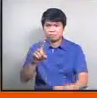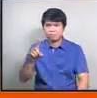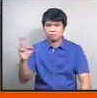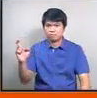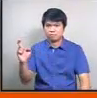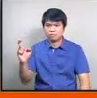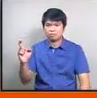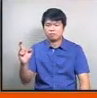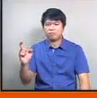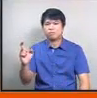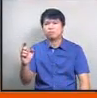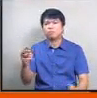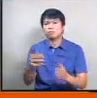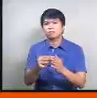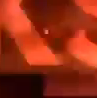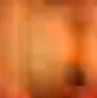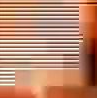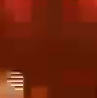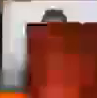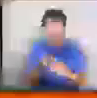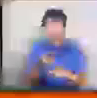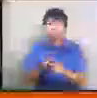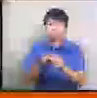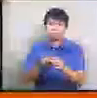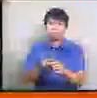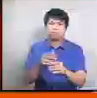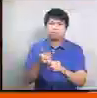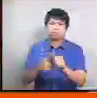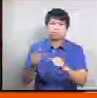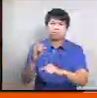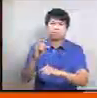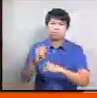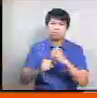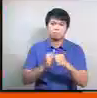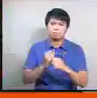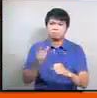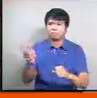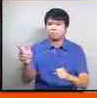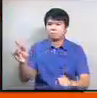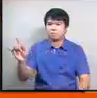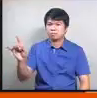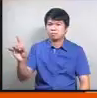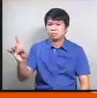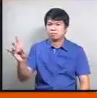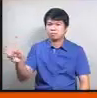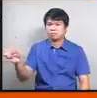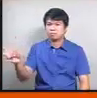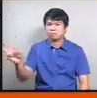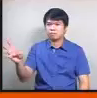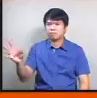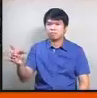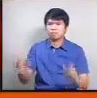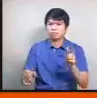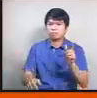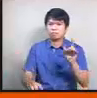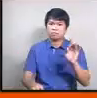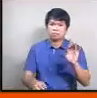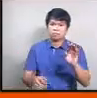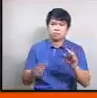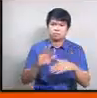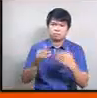100 milyong pasahero kada taon. Since 2017, 2018, everybody was aware of this